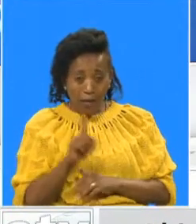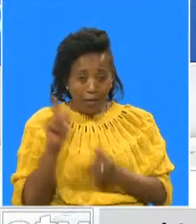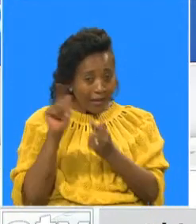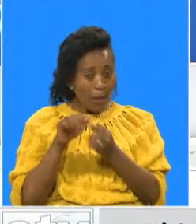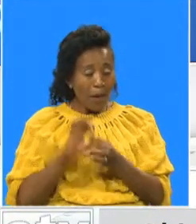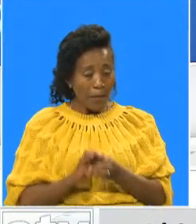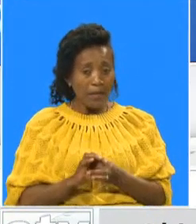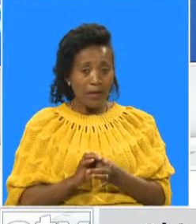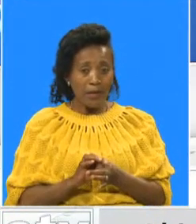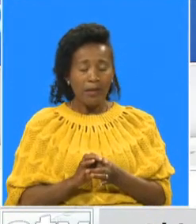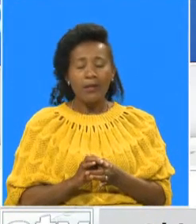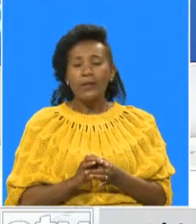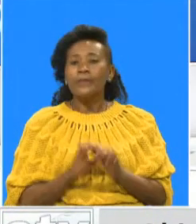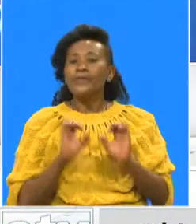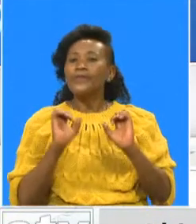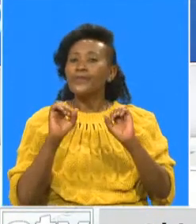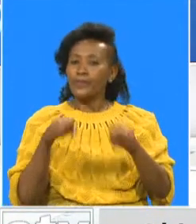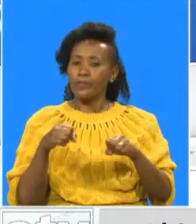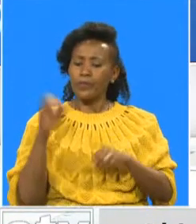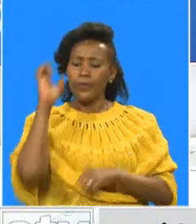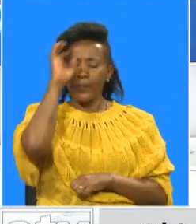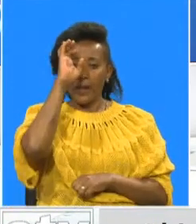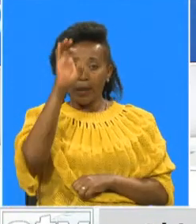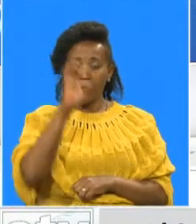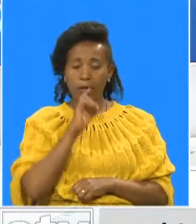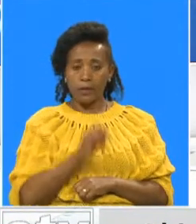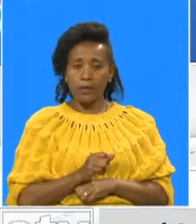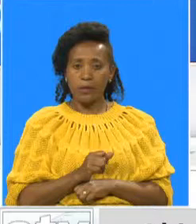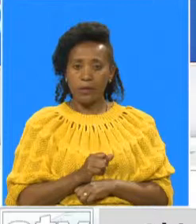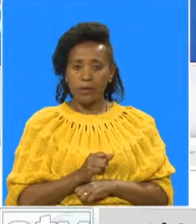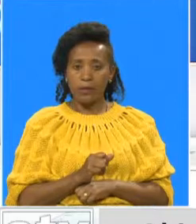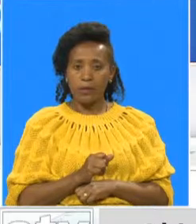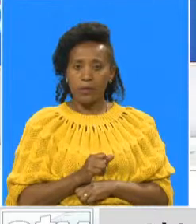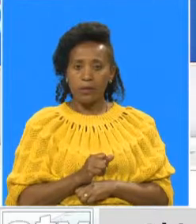ማህበር? አዎ፣ የግድ